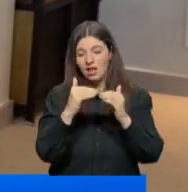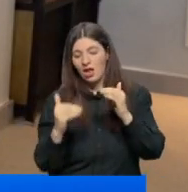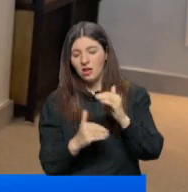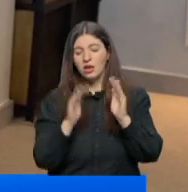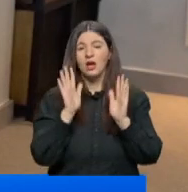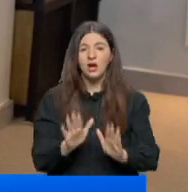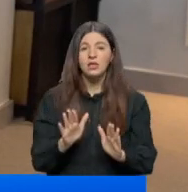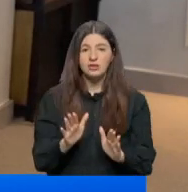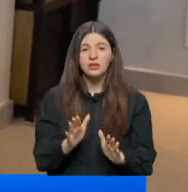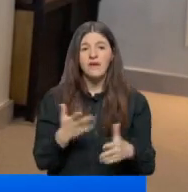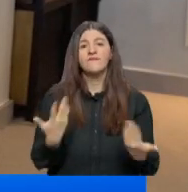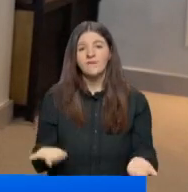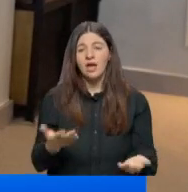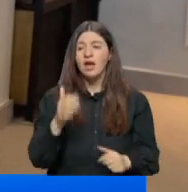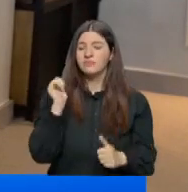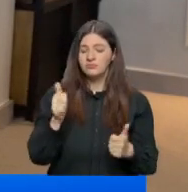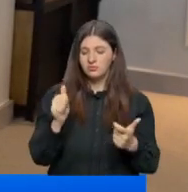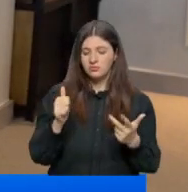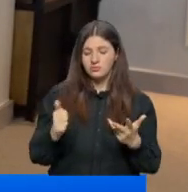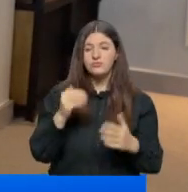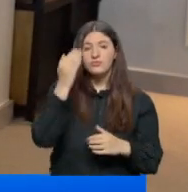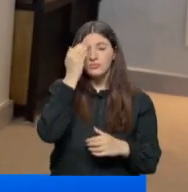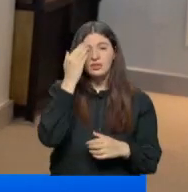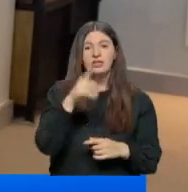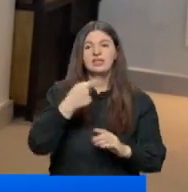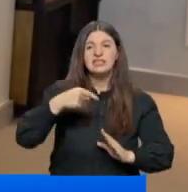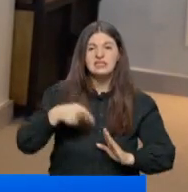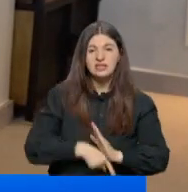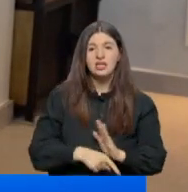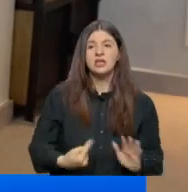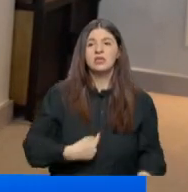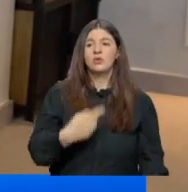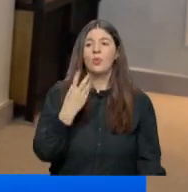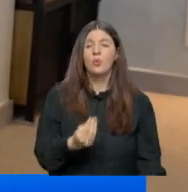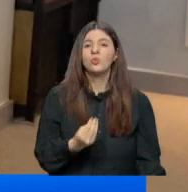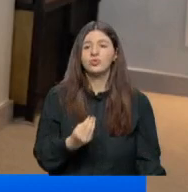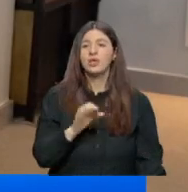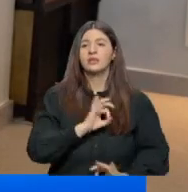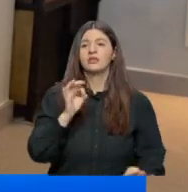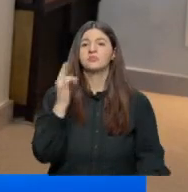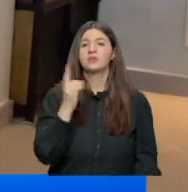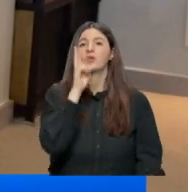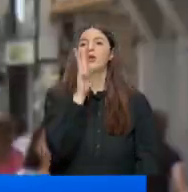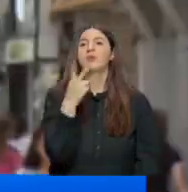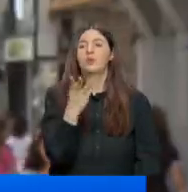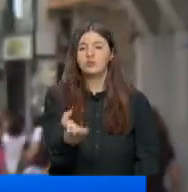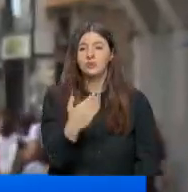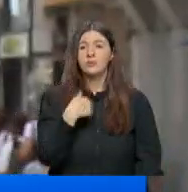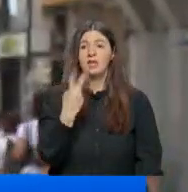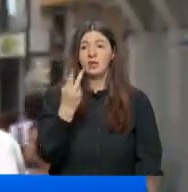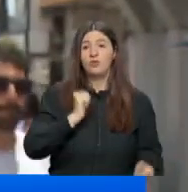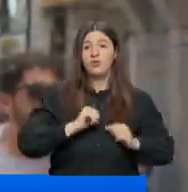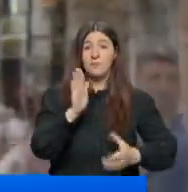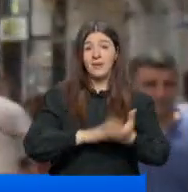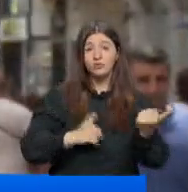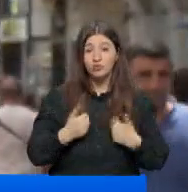altında kaldığını ve her geçen gün yoksulluğu derinlemesine hissettiğini net bir şekilde görebiliyoruz. Ben iki tane